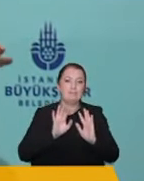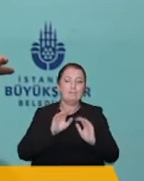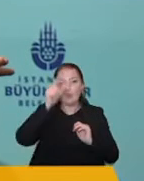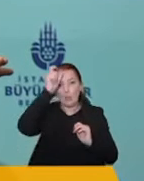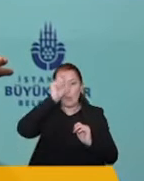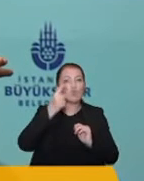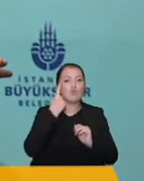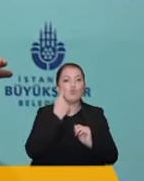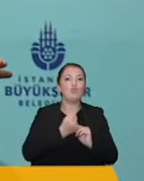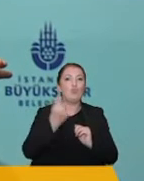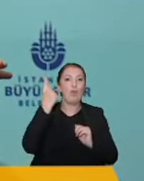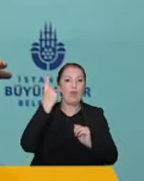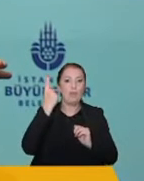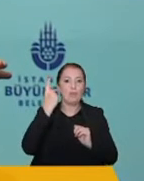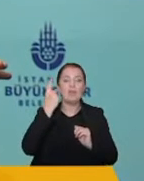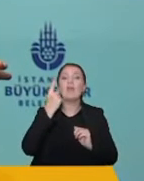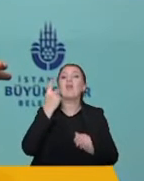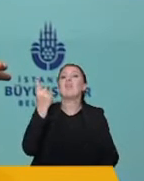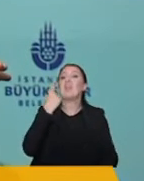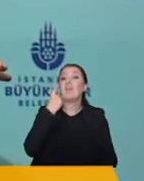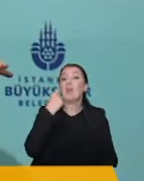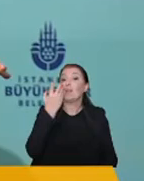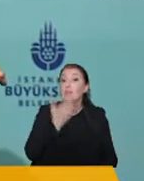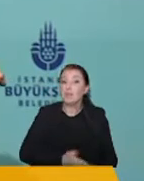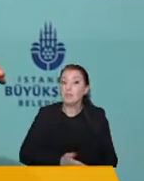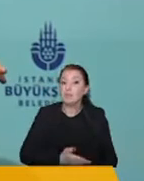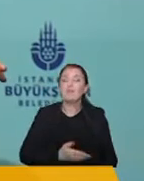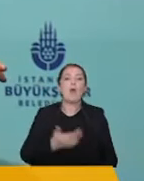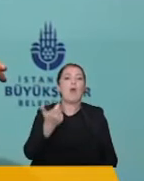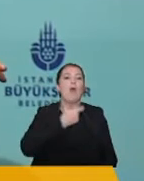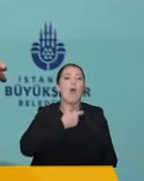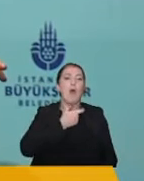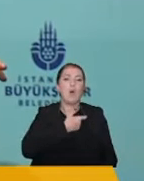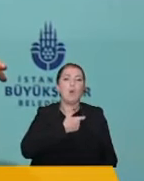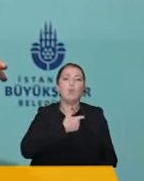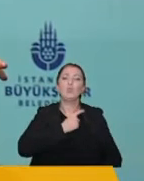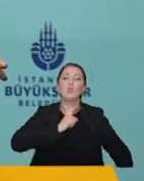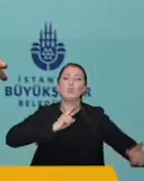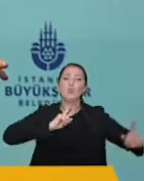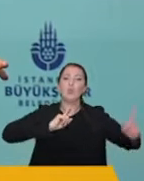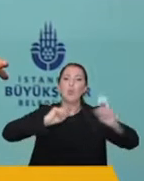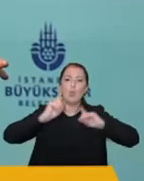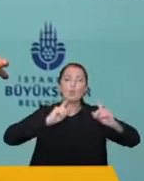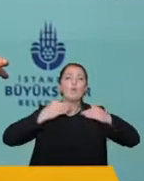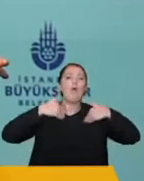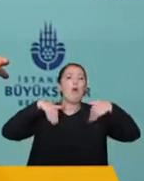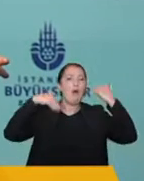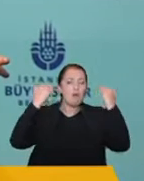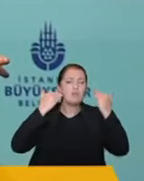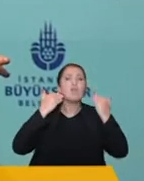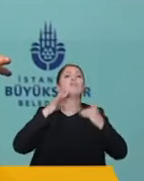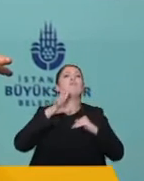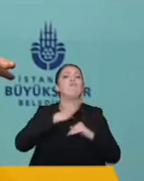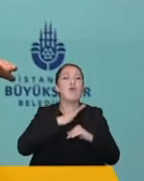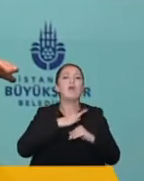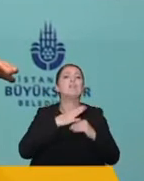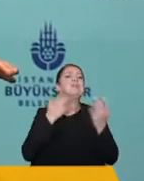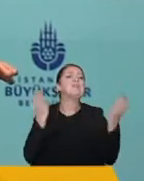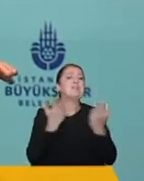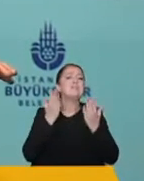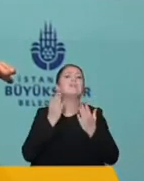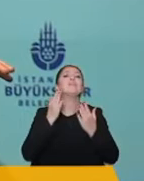Türkiye Cumhuriyeti devlettir. Kanunu, hukuku, adaleti vardır. Her ne kadar son